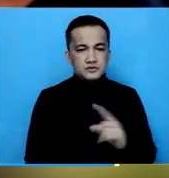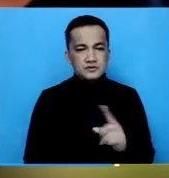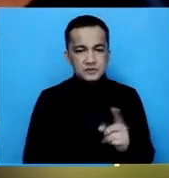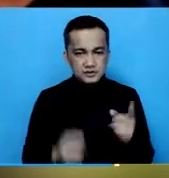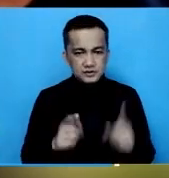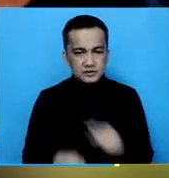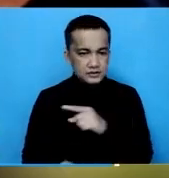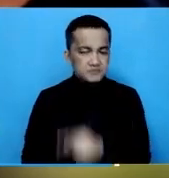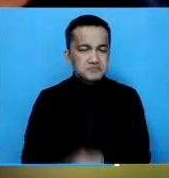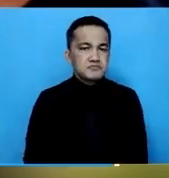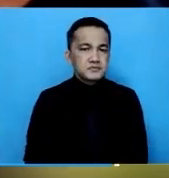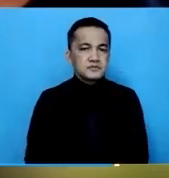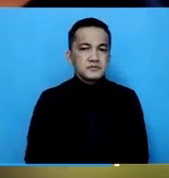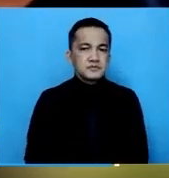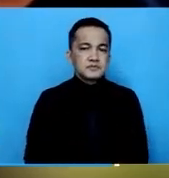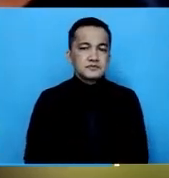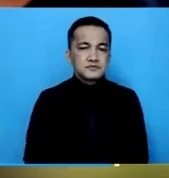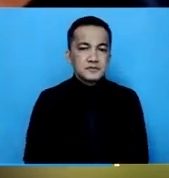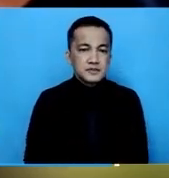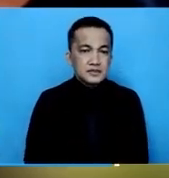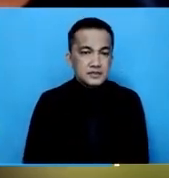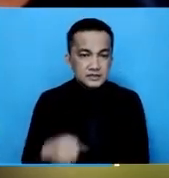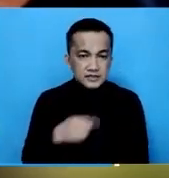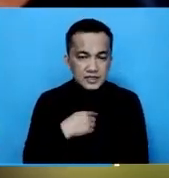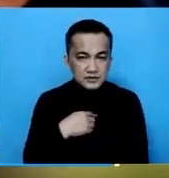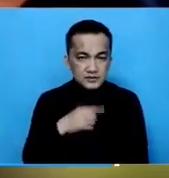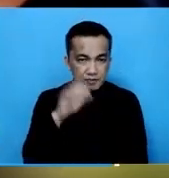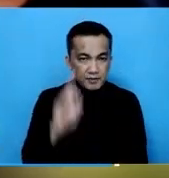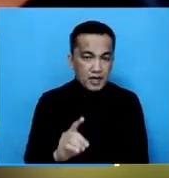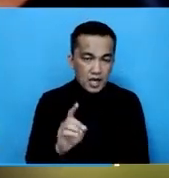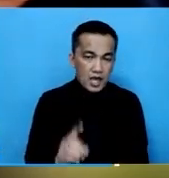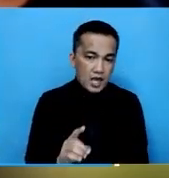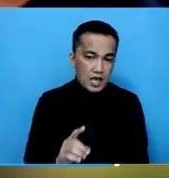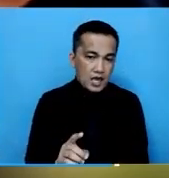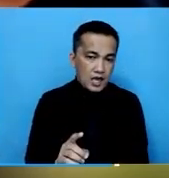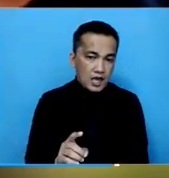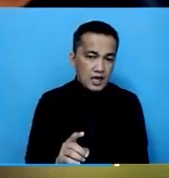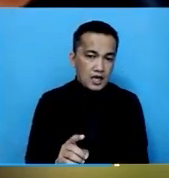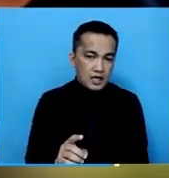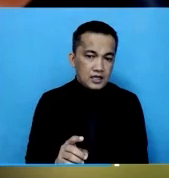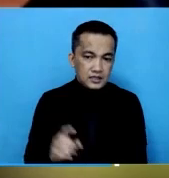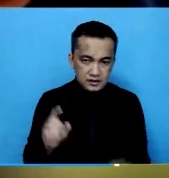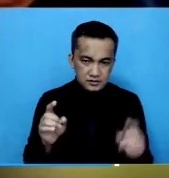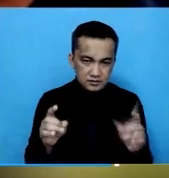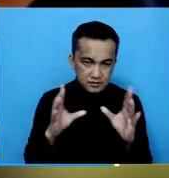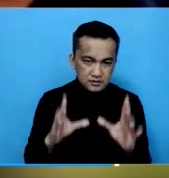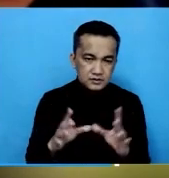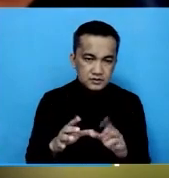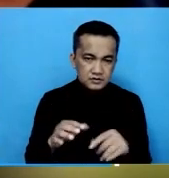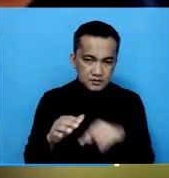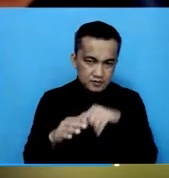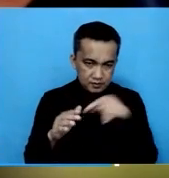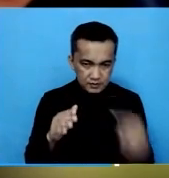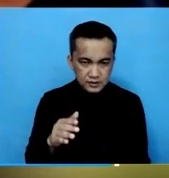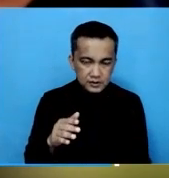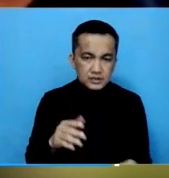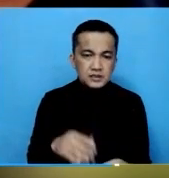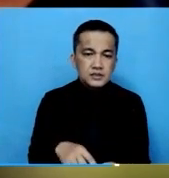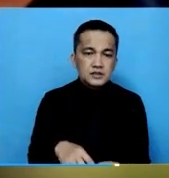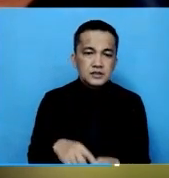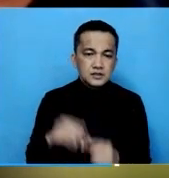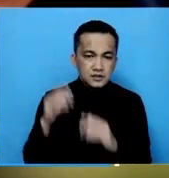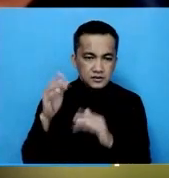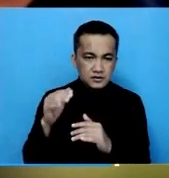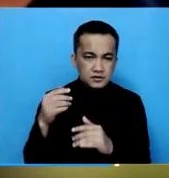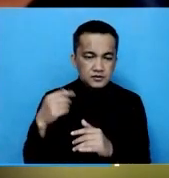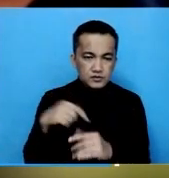dito. Kasi kumbaga tayo yung nasa downrange eh. So tayo yung potential talaga na mabagsakan at sana magkaroon tayo